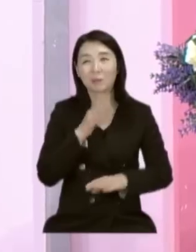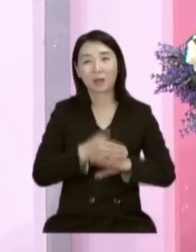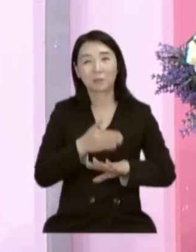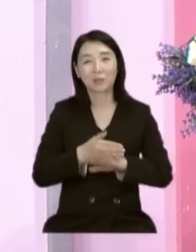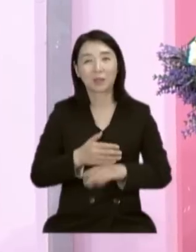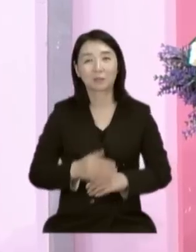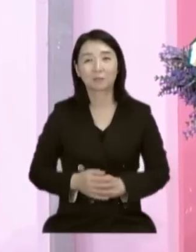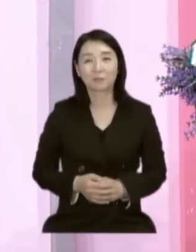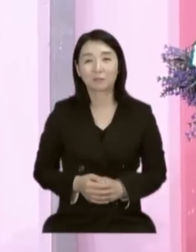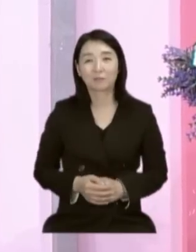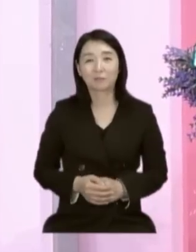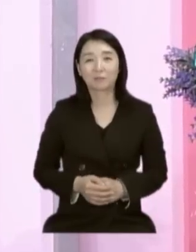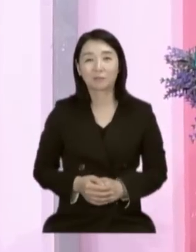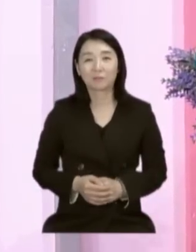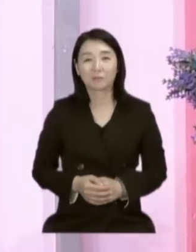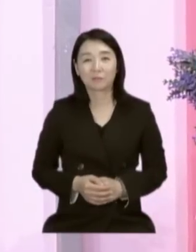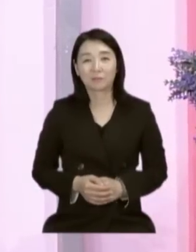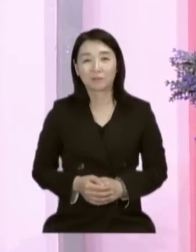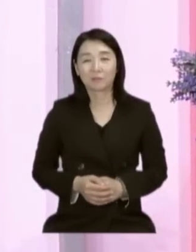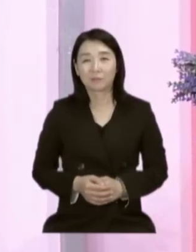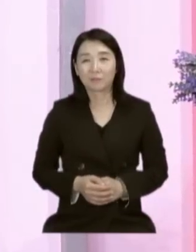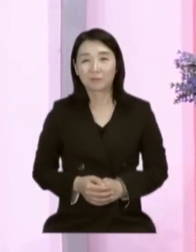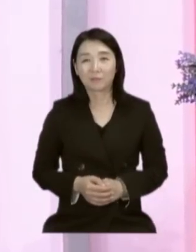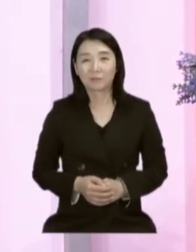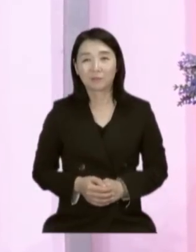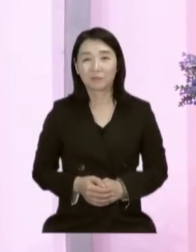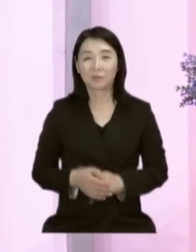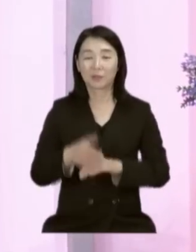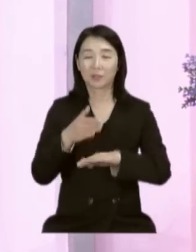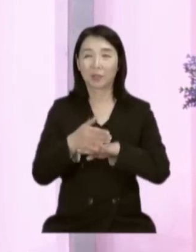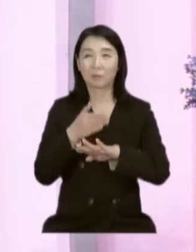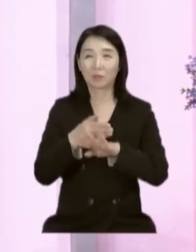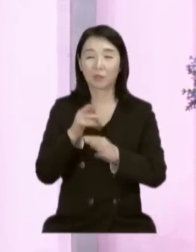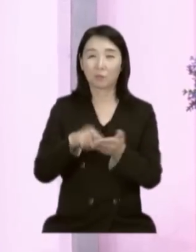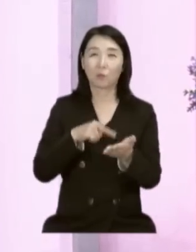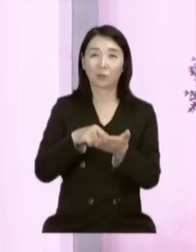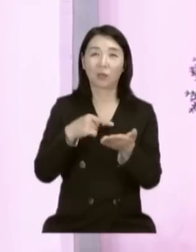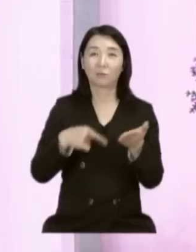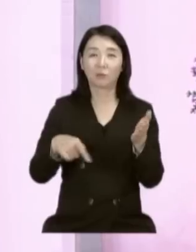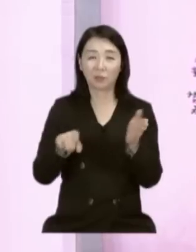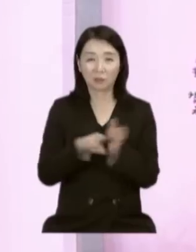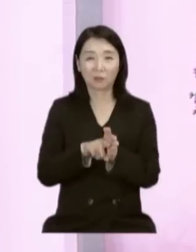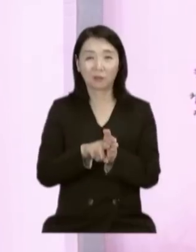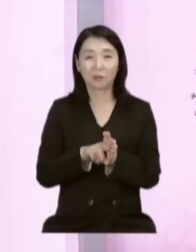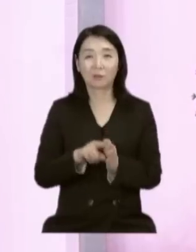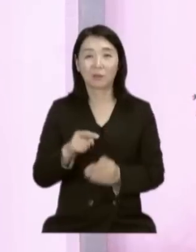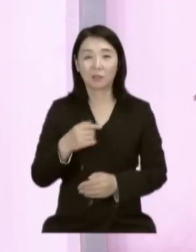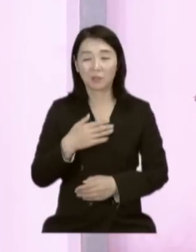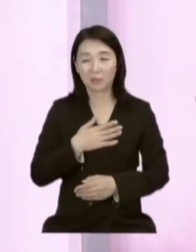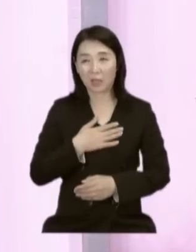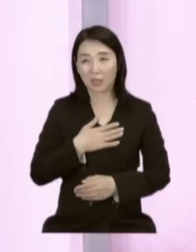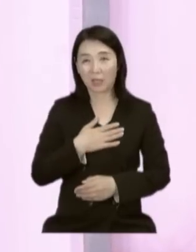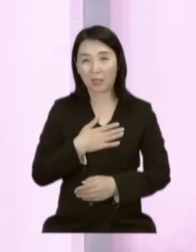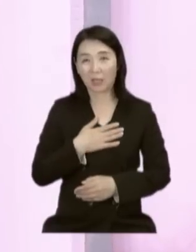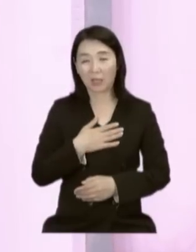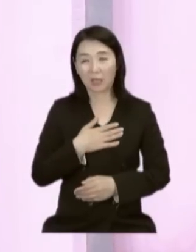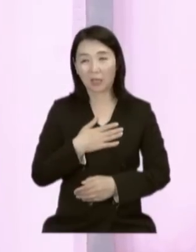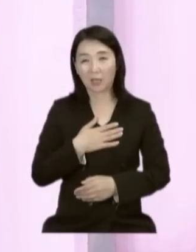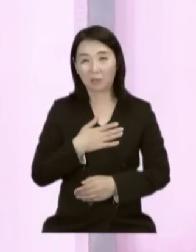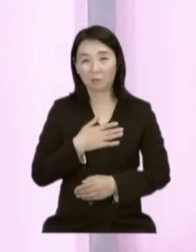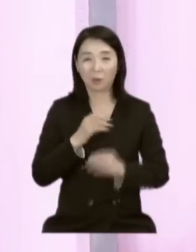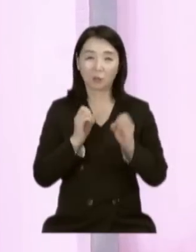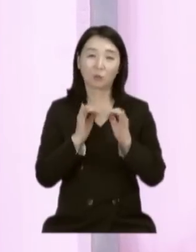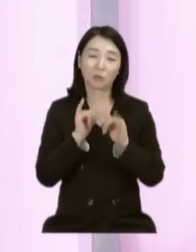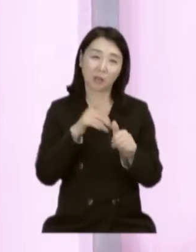감사하고요. 그 감사에 보답하기 위해서 제 나름대로의 이제 뭐